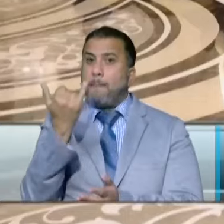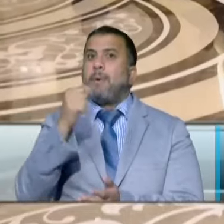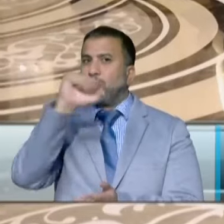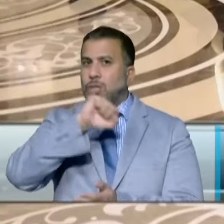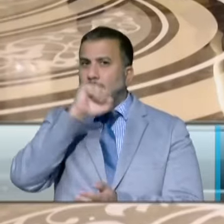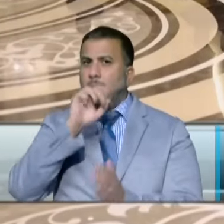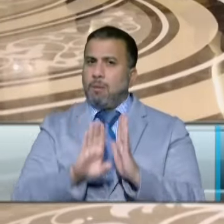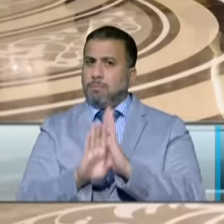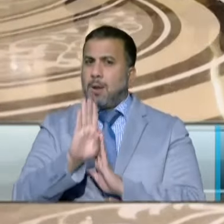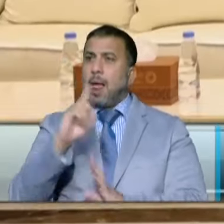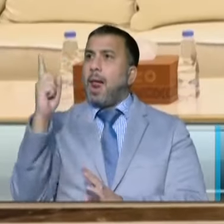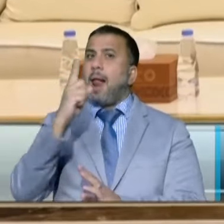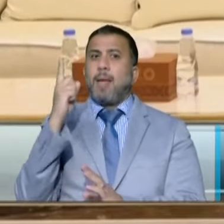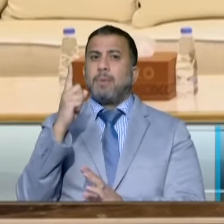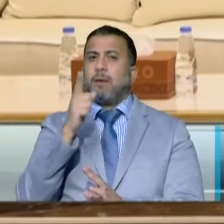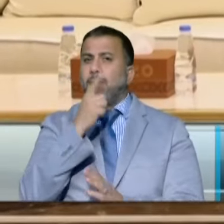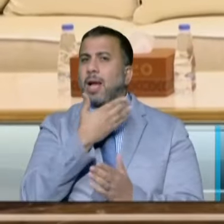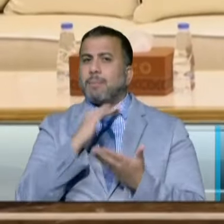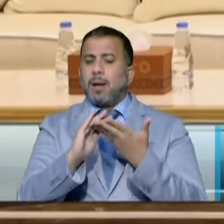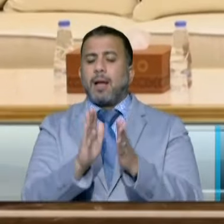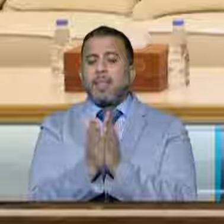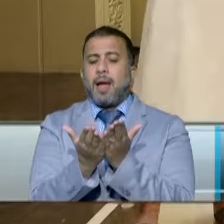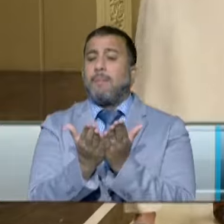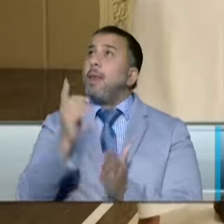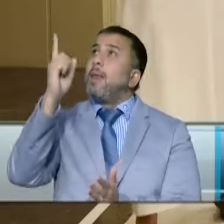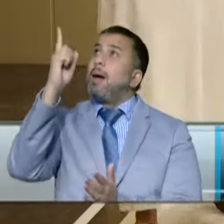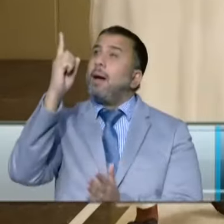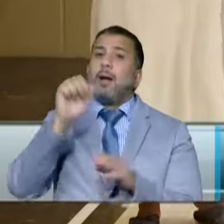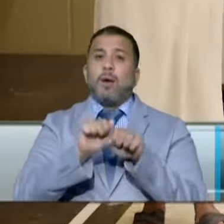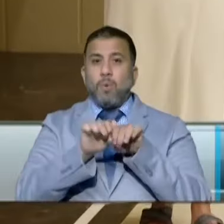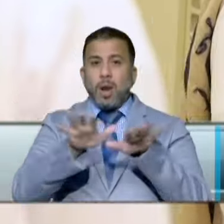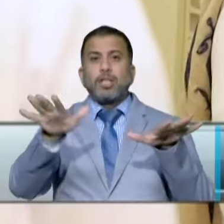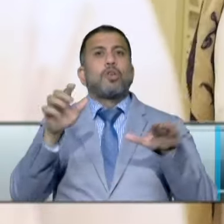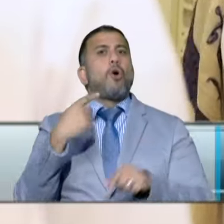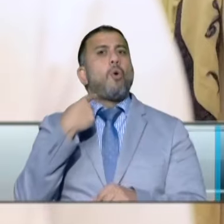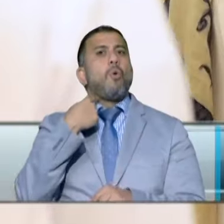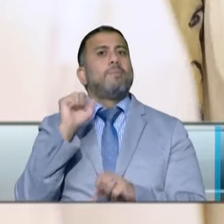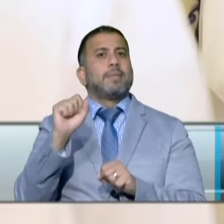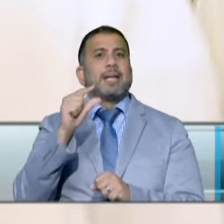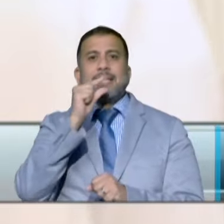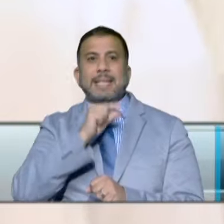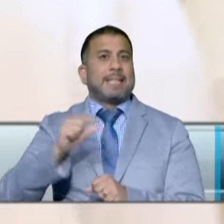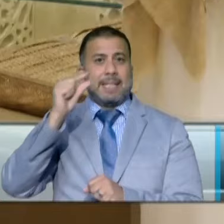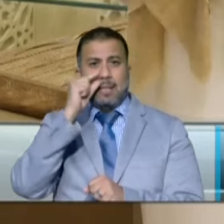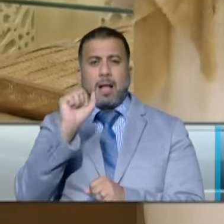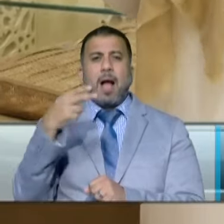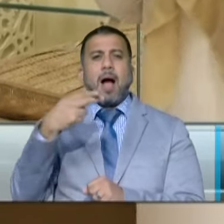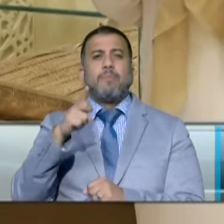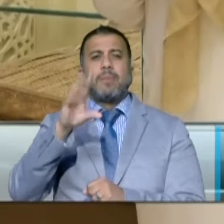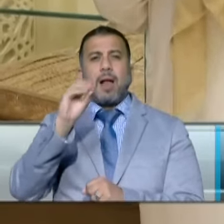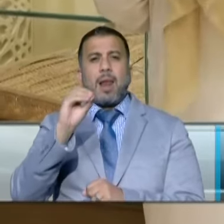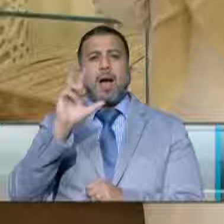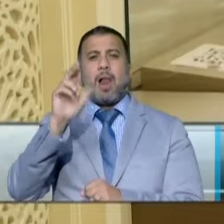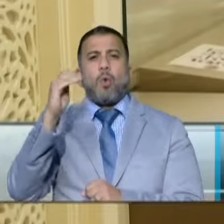لانجازه الحضاري والعالمي في خدمه كتاب الله ونشر علومه وكان في الاستقبال سعاده عبد الله خلف